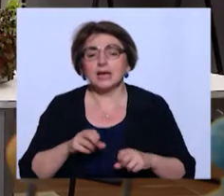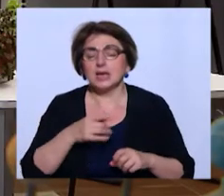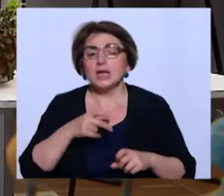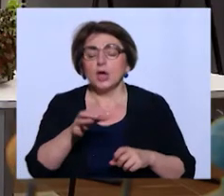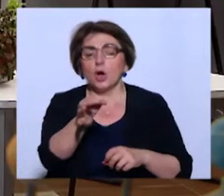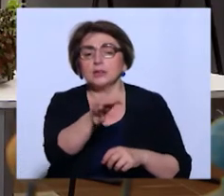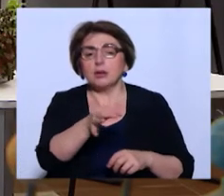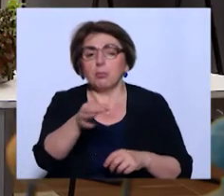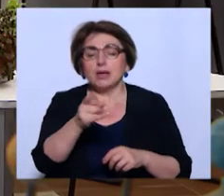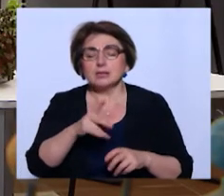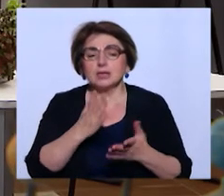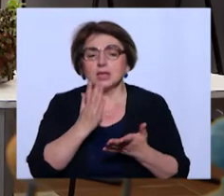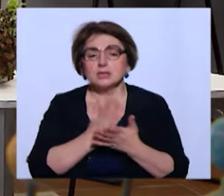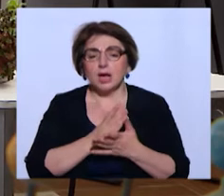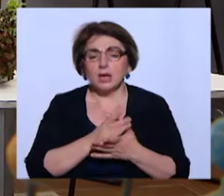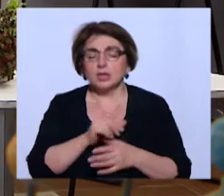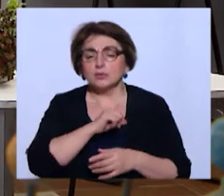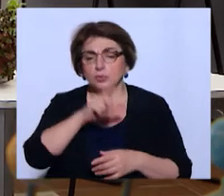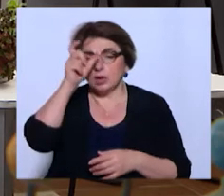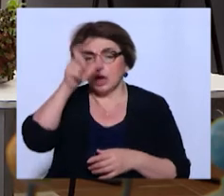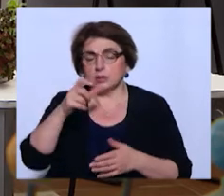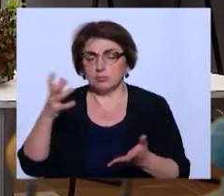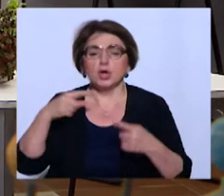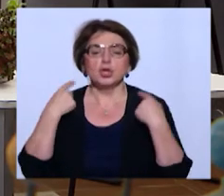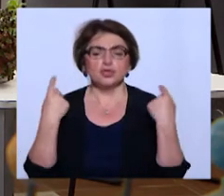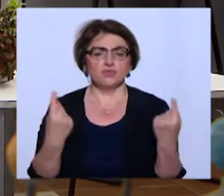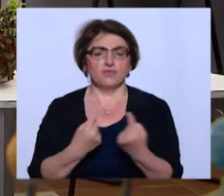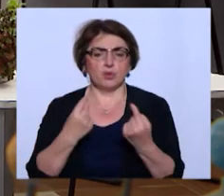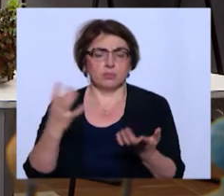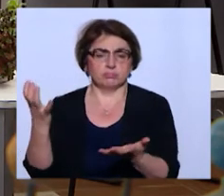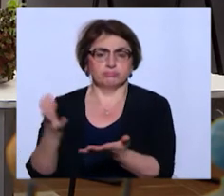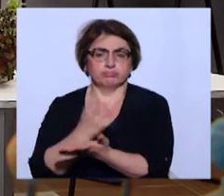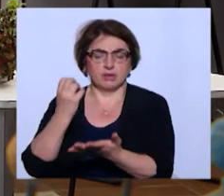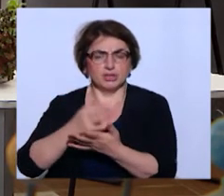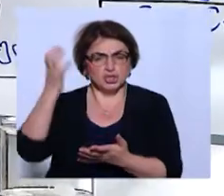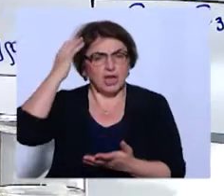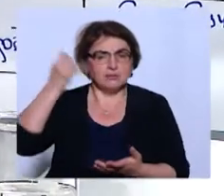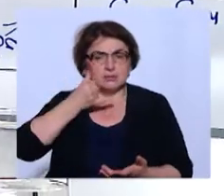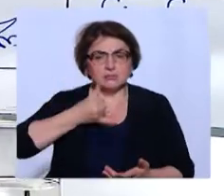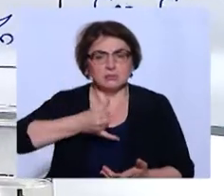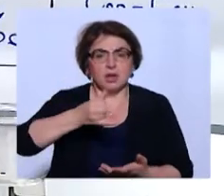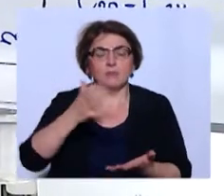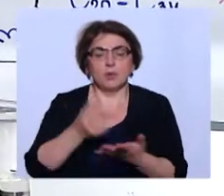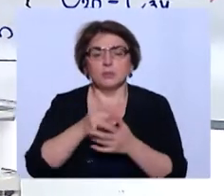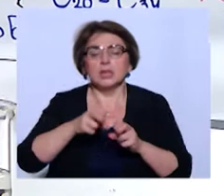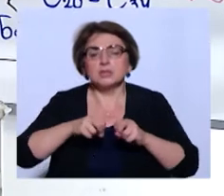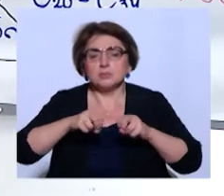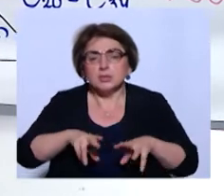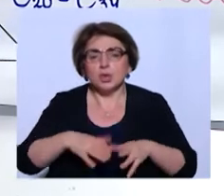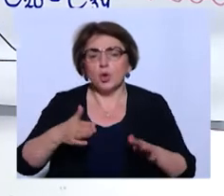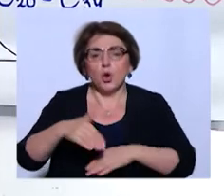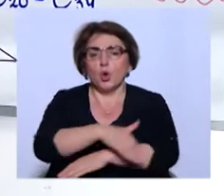კუნძულ ტრინიდადზე, საიდანაც მოსახლეობა ბუნებრივად მოიპოვებს აი ამ თქვენს გუდრონს და მოხდება